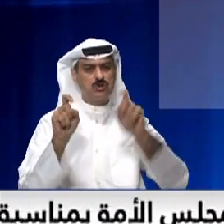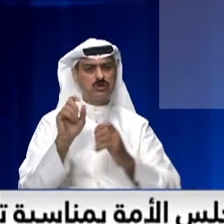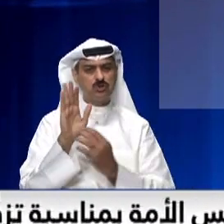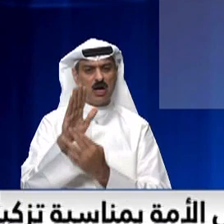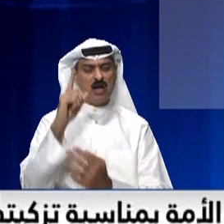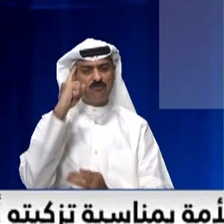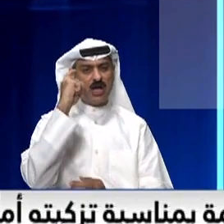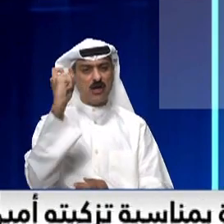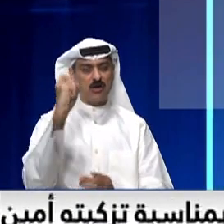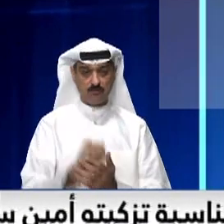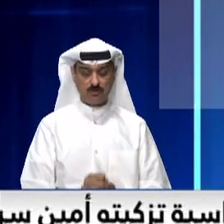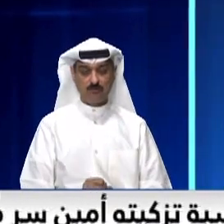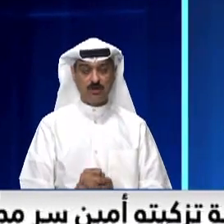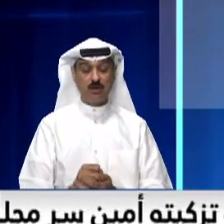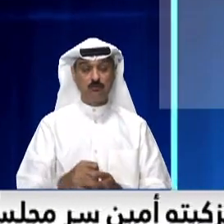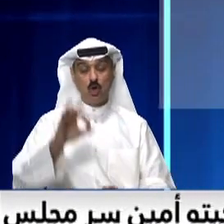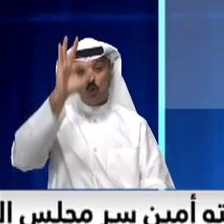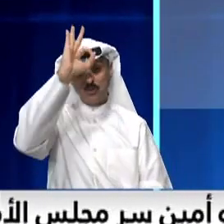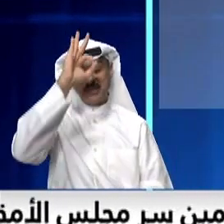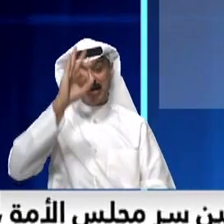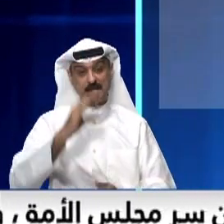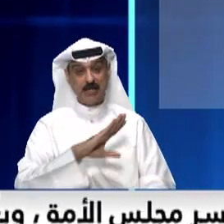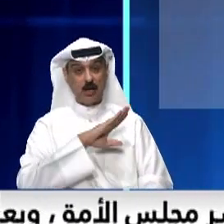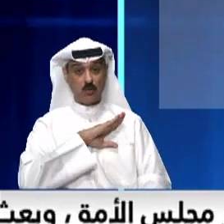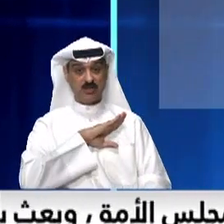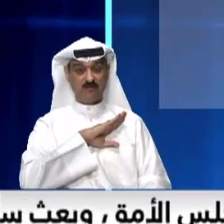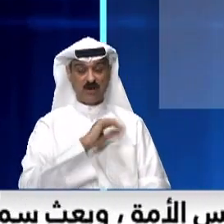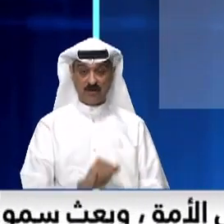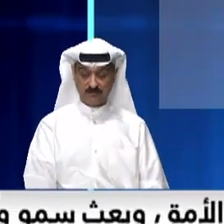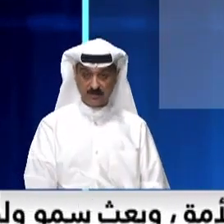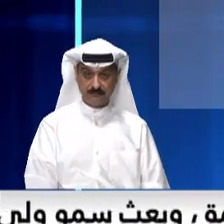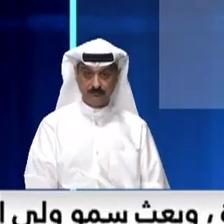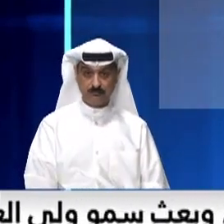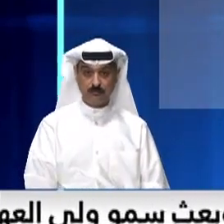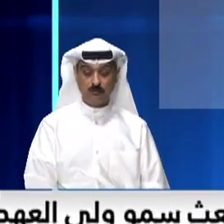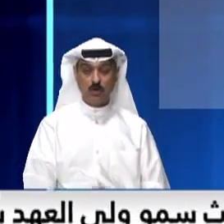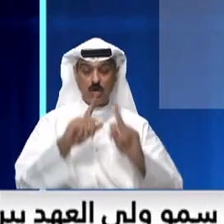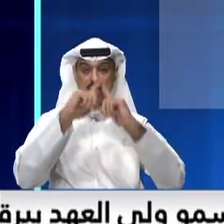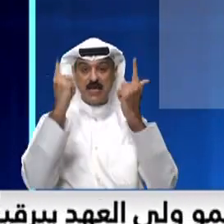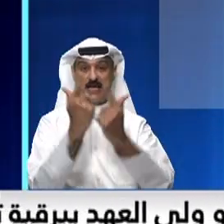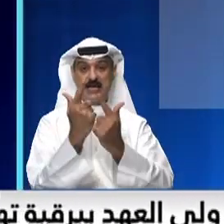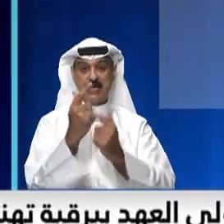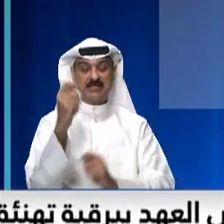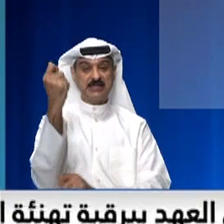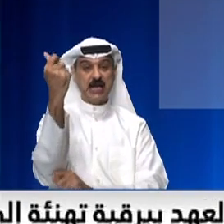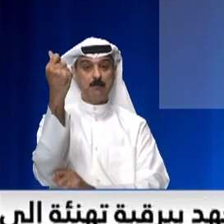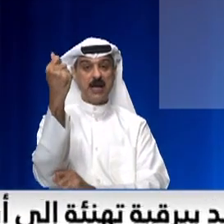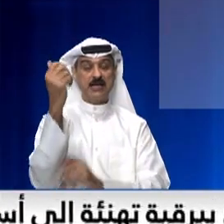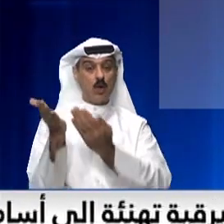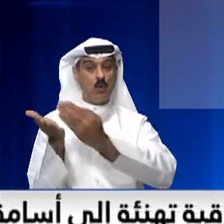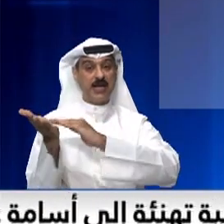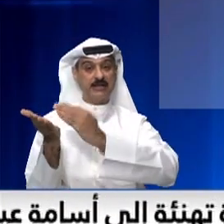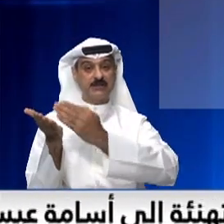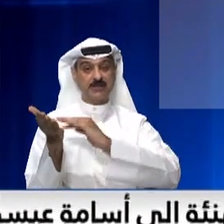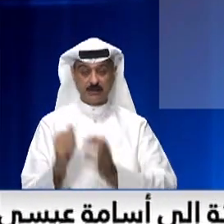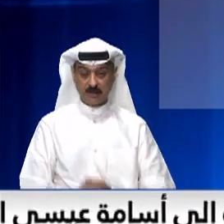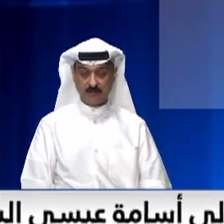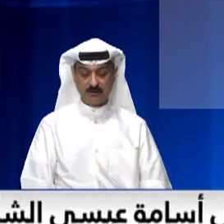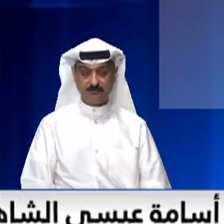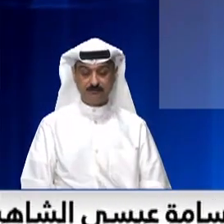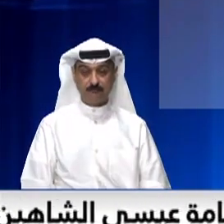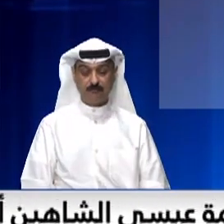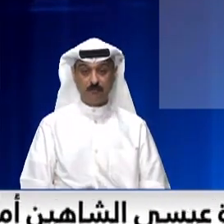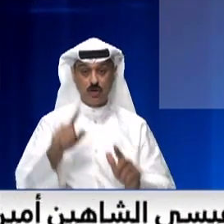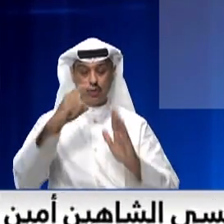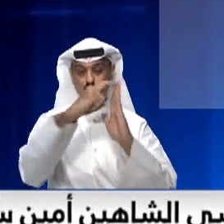شؤون الداخلية والدفاع، الشؤون المالية والاقتصادية، الشؤون التشريعية،